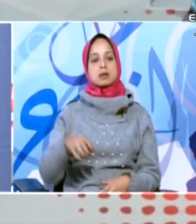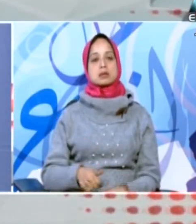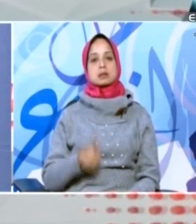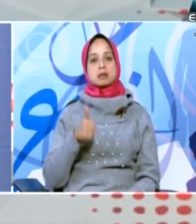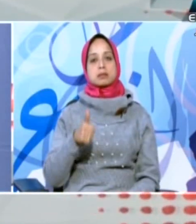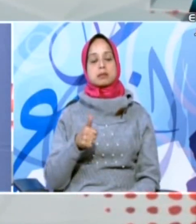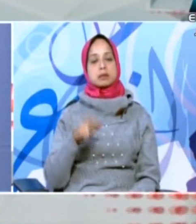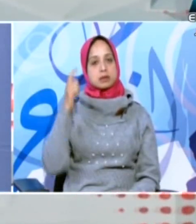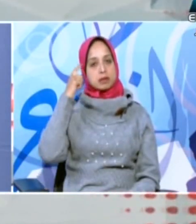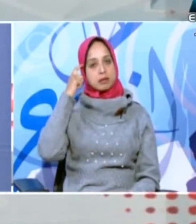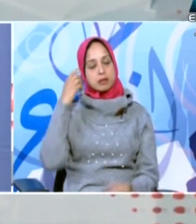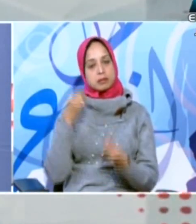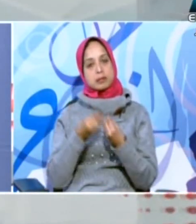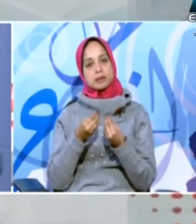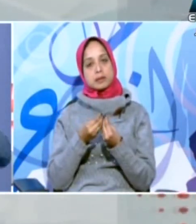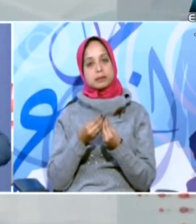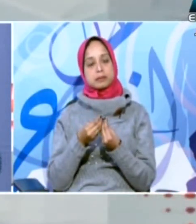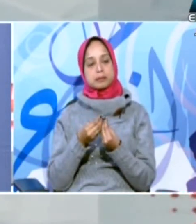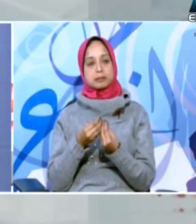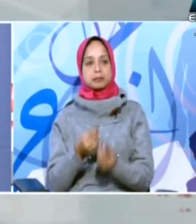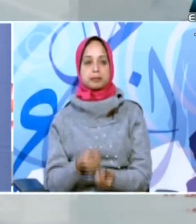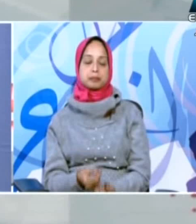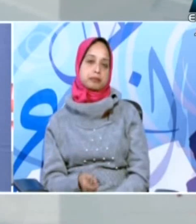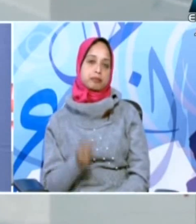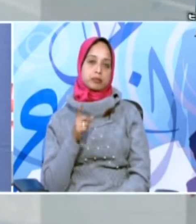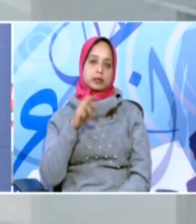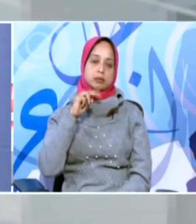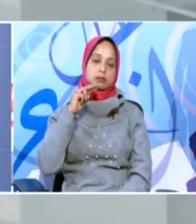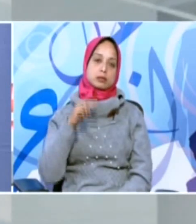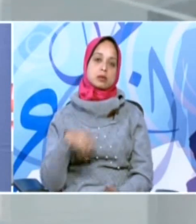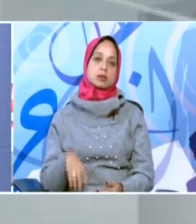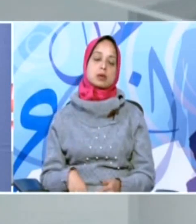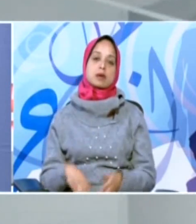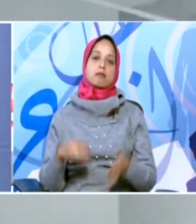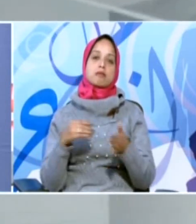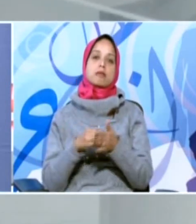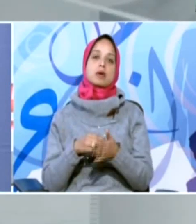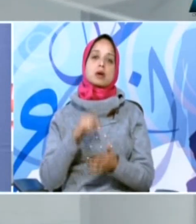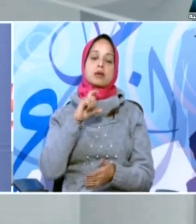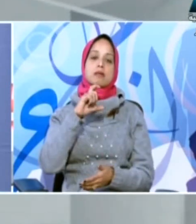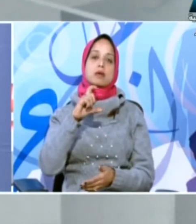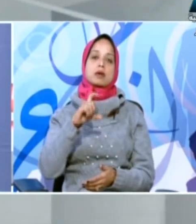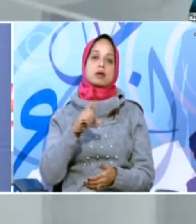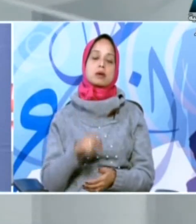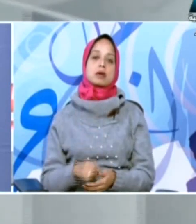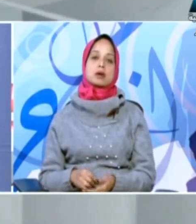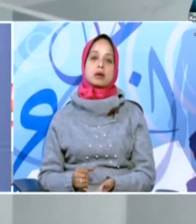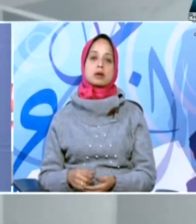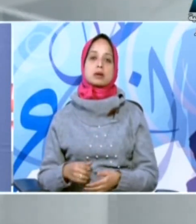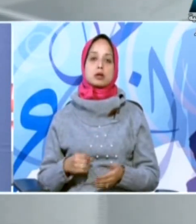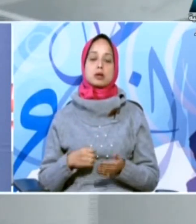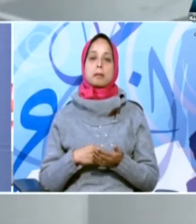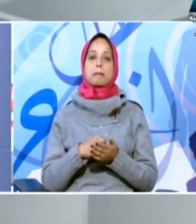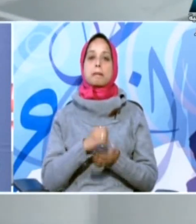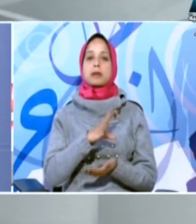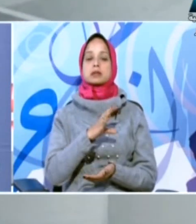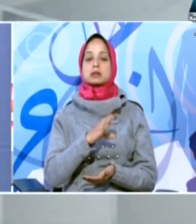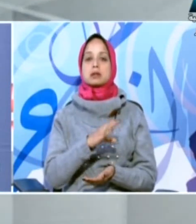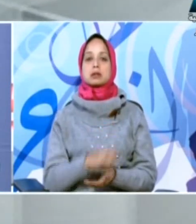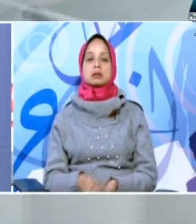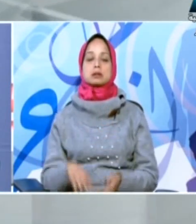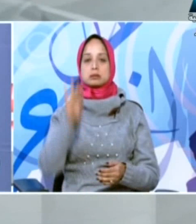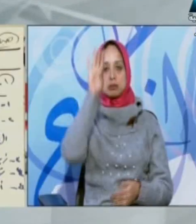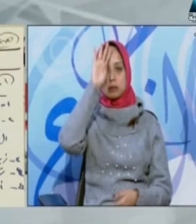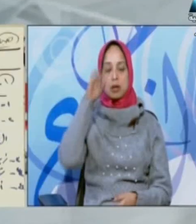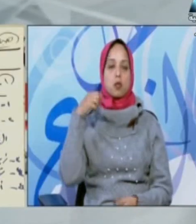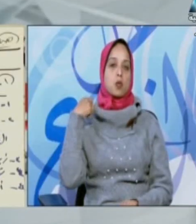نفهم بقى كده مع بعض. انت قلت في اخر الفقرة اقالة الملك وزارة النحاس، نشوفها مع بعض كده. اقالة